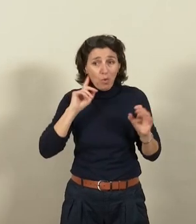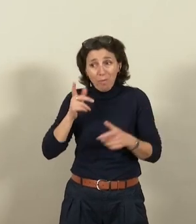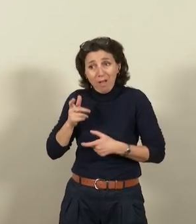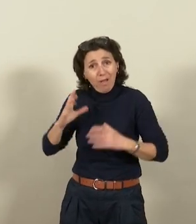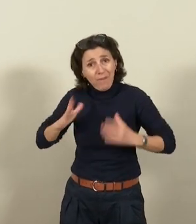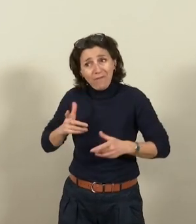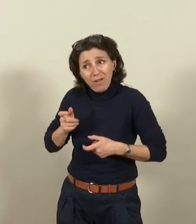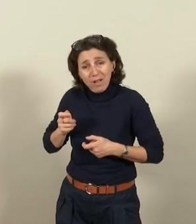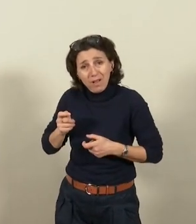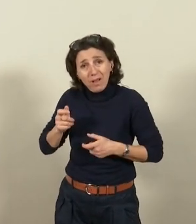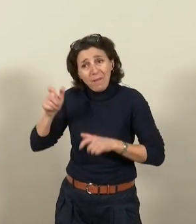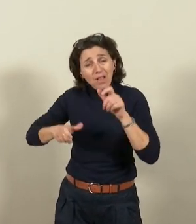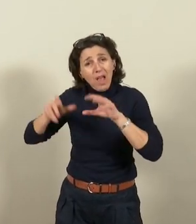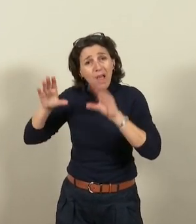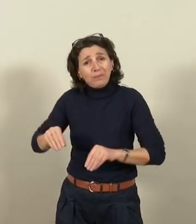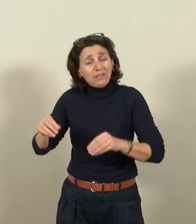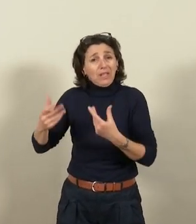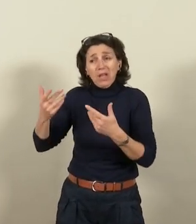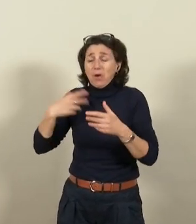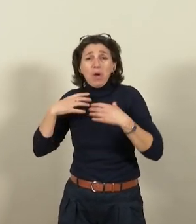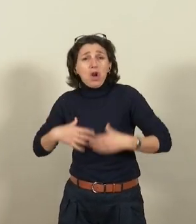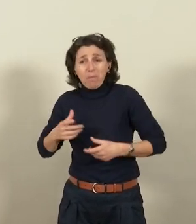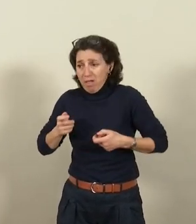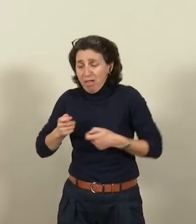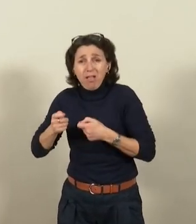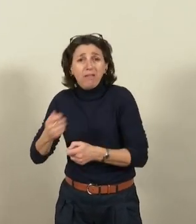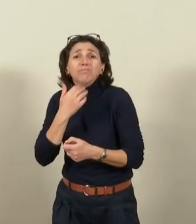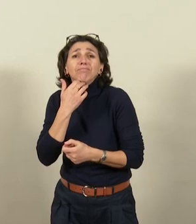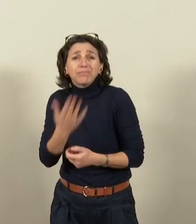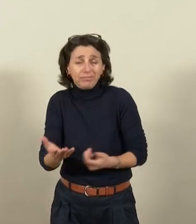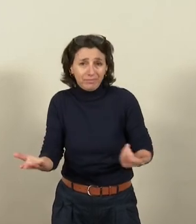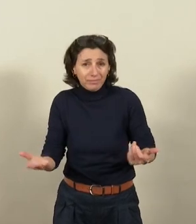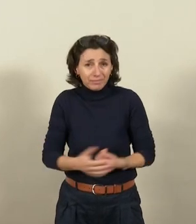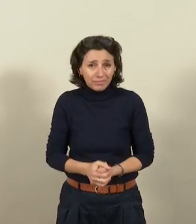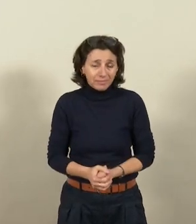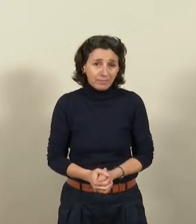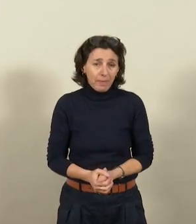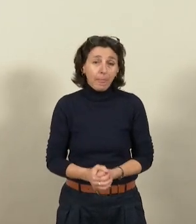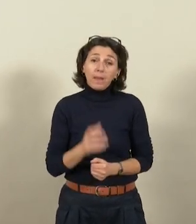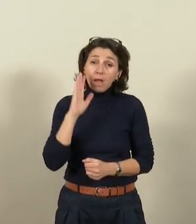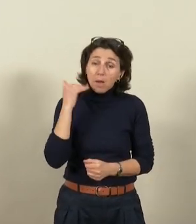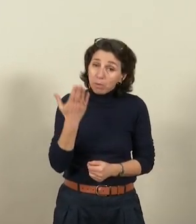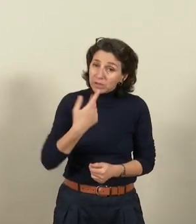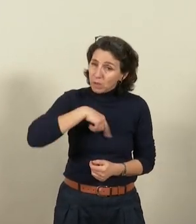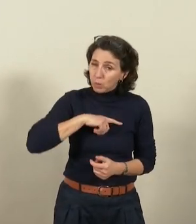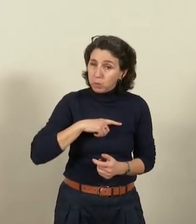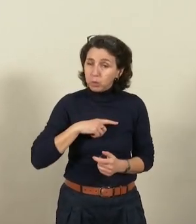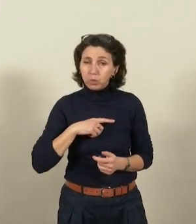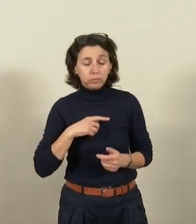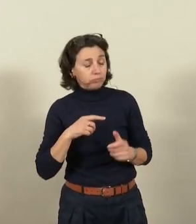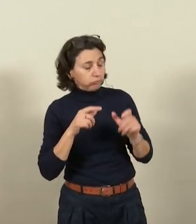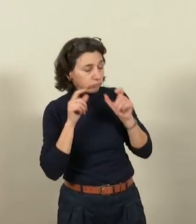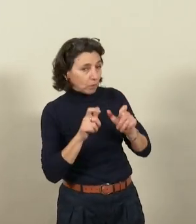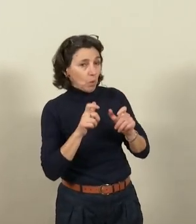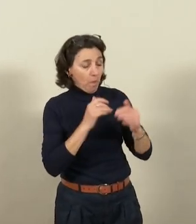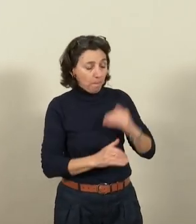habitantes à s'impliquer dans tel ou tel club qui ne serait pas paritaire nous serons donc attentifs à ce que ce plan de